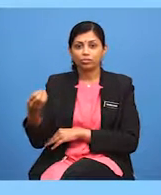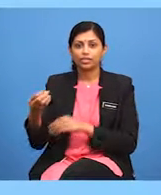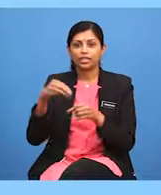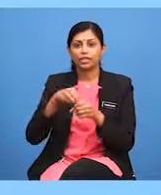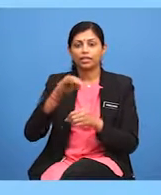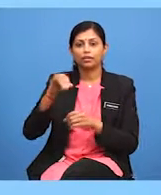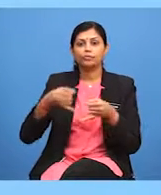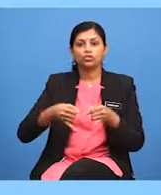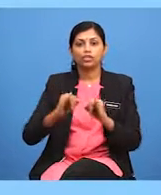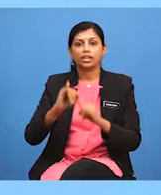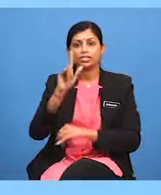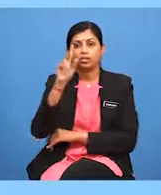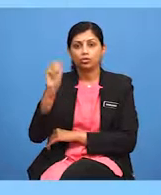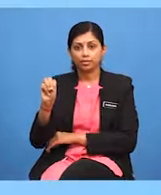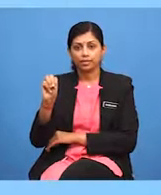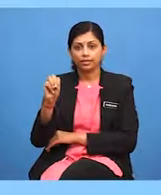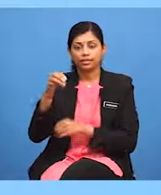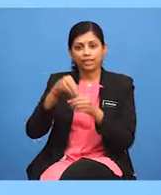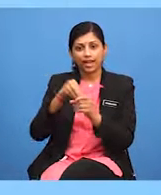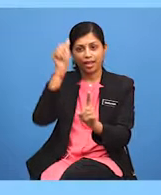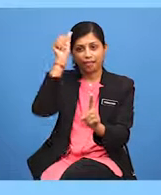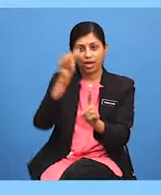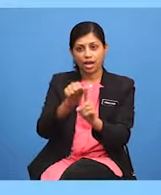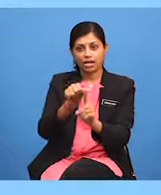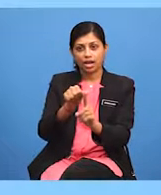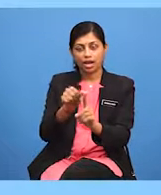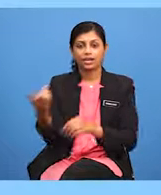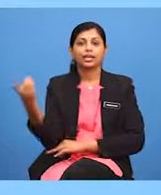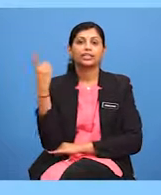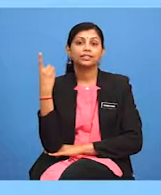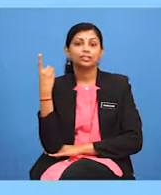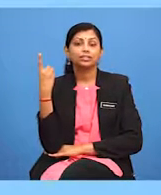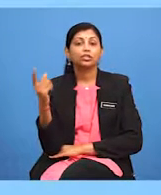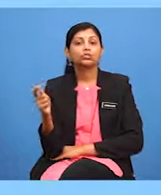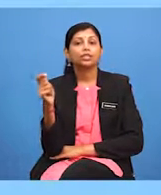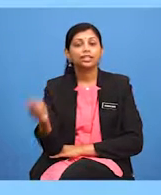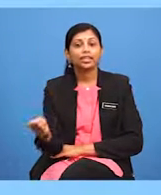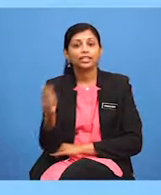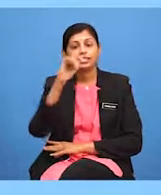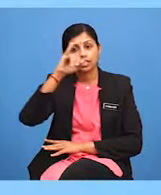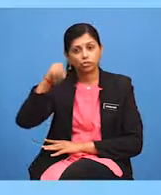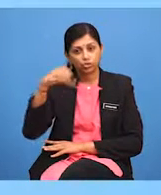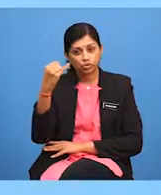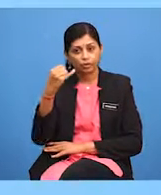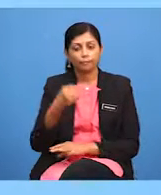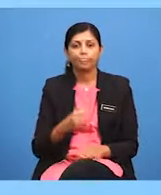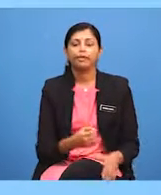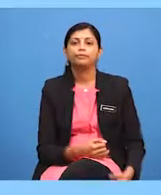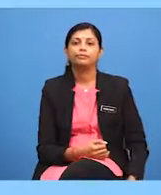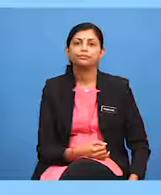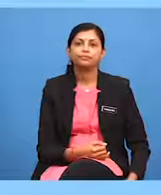dalam arah daya. Maka tenaga sebanyak 1 Joule telah digunakan.